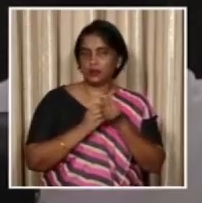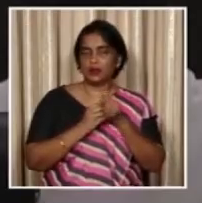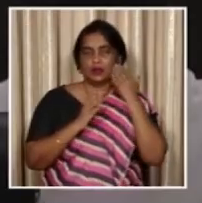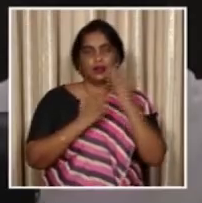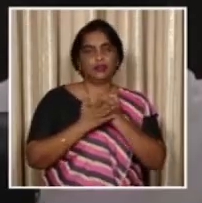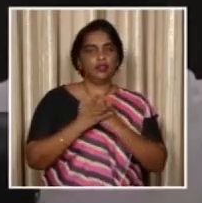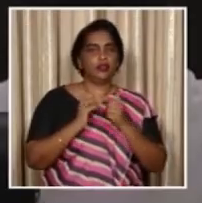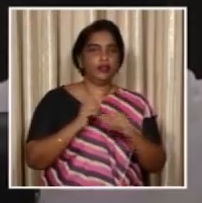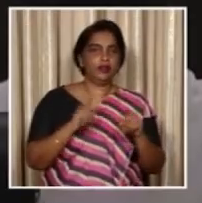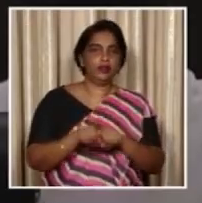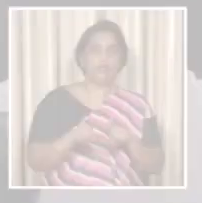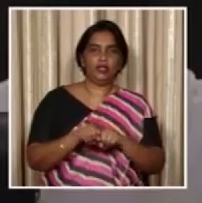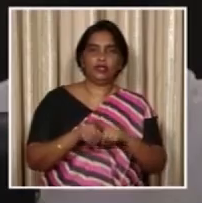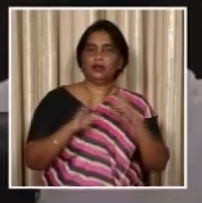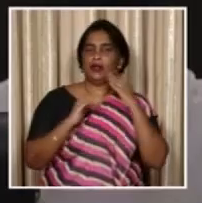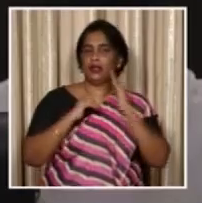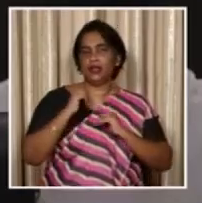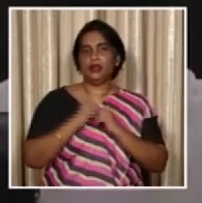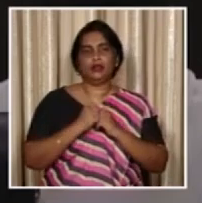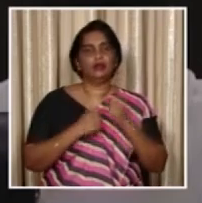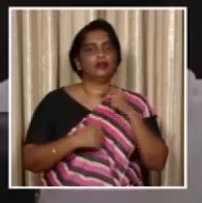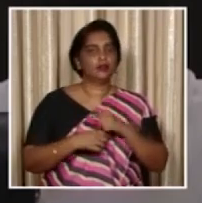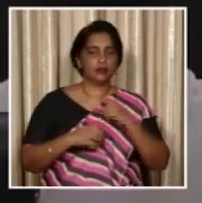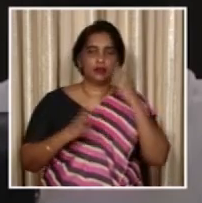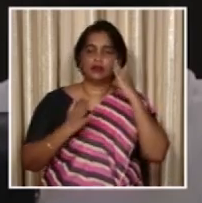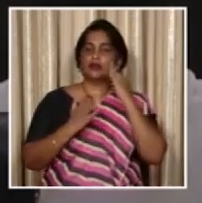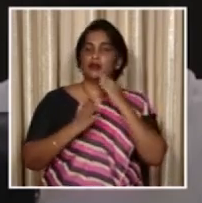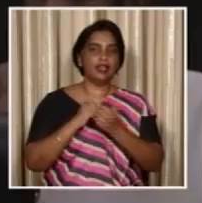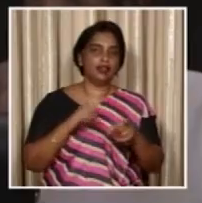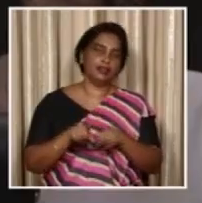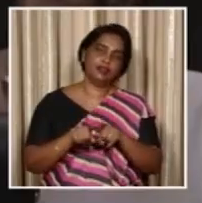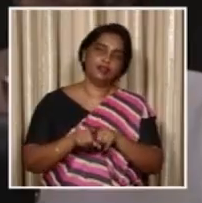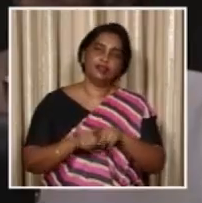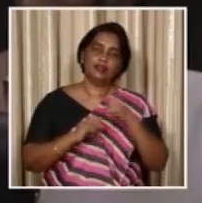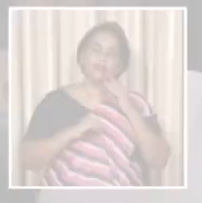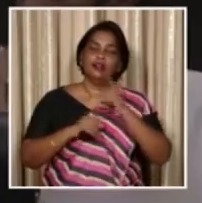රාජ්‍ය ආදායමට එකතු කරගෙන සමස්ත ජනතාවට එහි ප්‍රයෝජනය ලබා දෙන එක